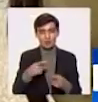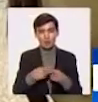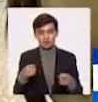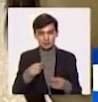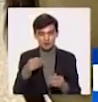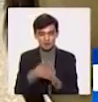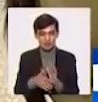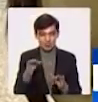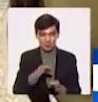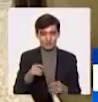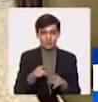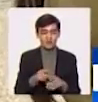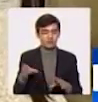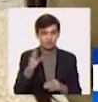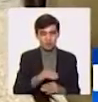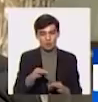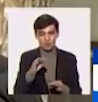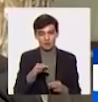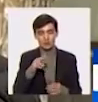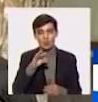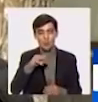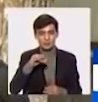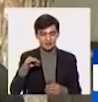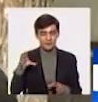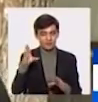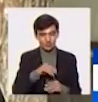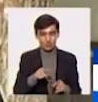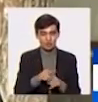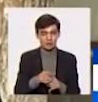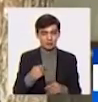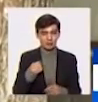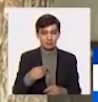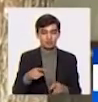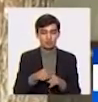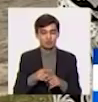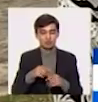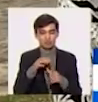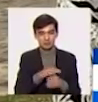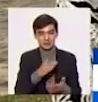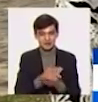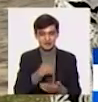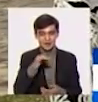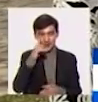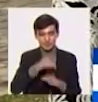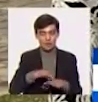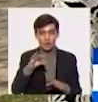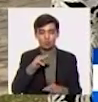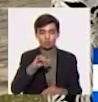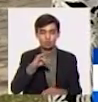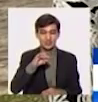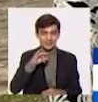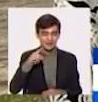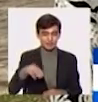шығыны, қаражат конвертациясы мен ұсталатын комиссиялардың барлығы мойнымызға мініп жатыр. Үкімет тарапынан туризм нарығына